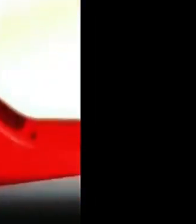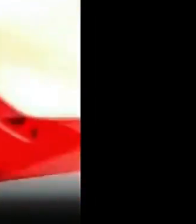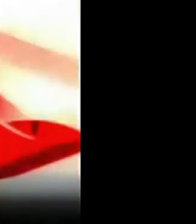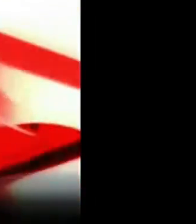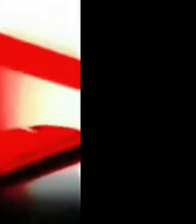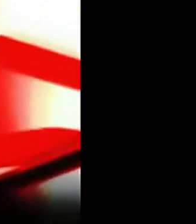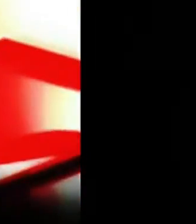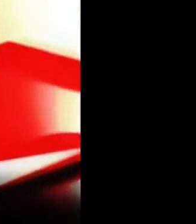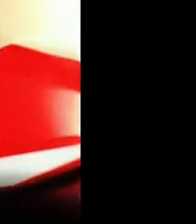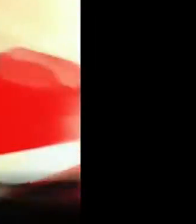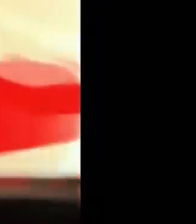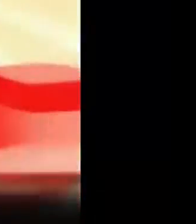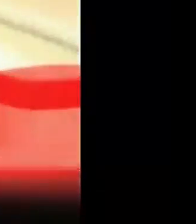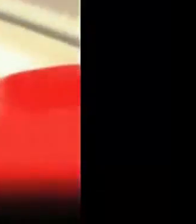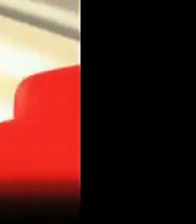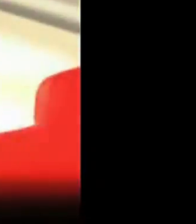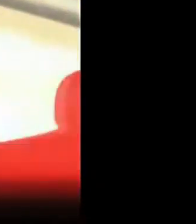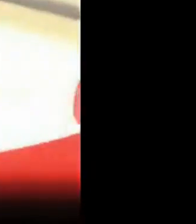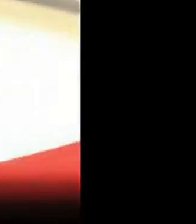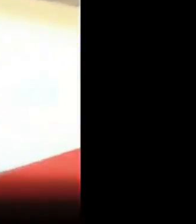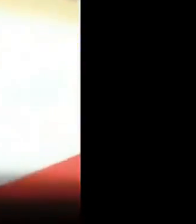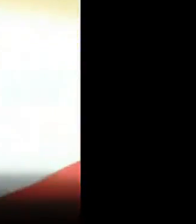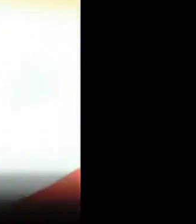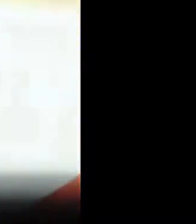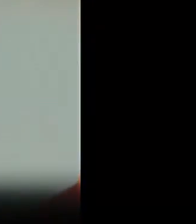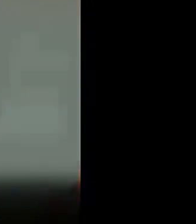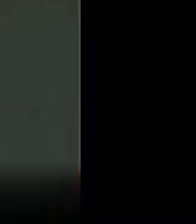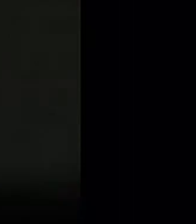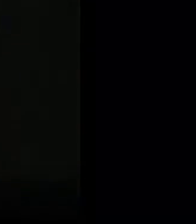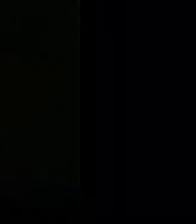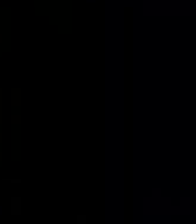siyah çember içinde kırmızı siyah harflerle Made in Turkey yazısı.